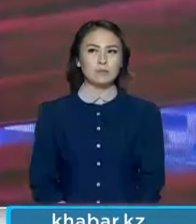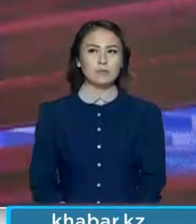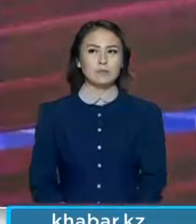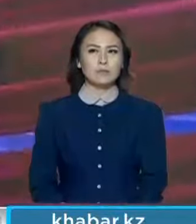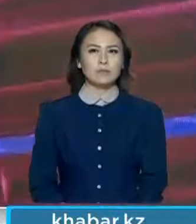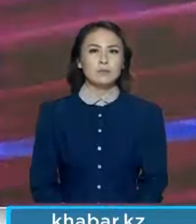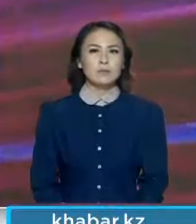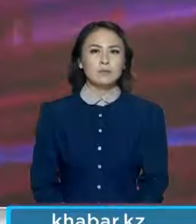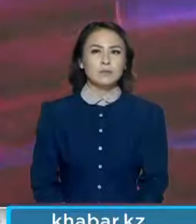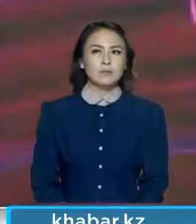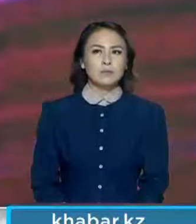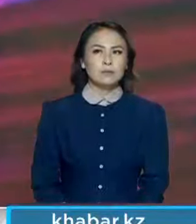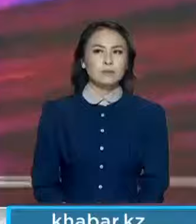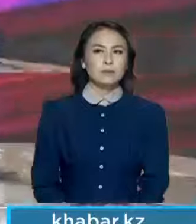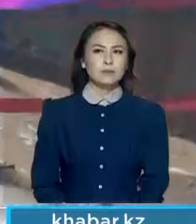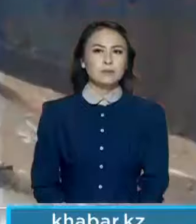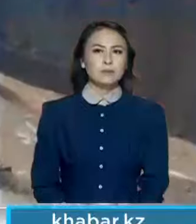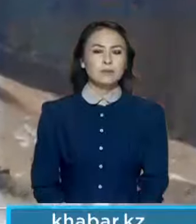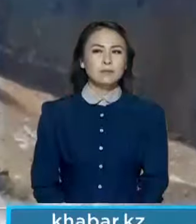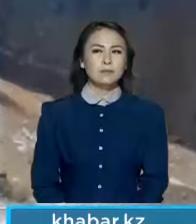аңдатпа.